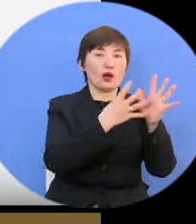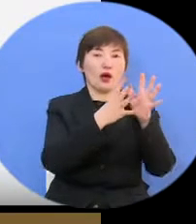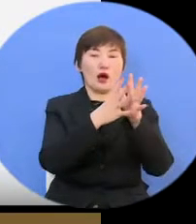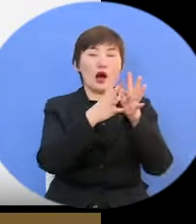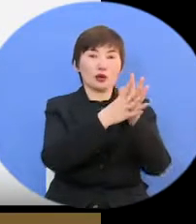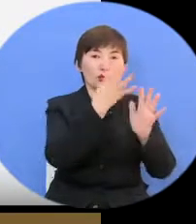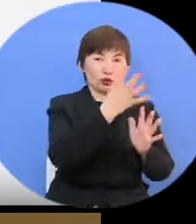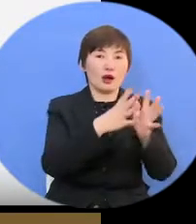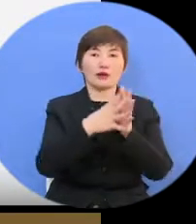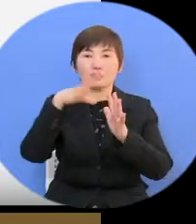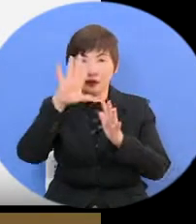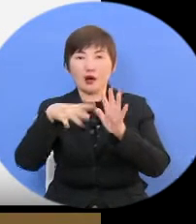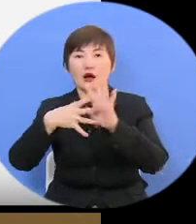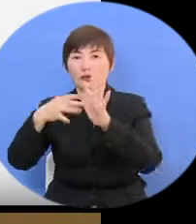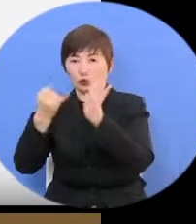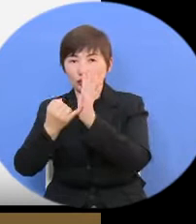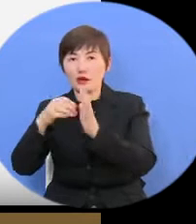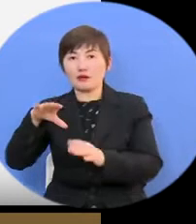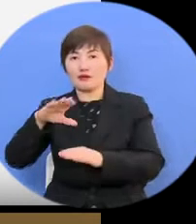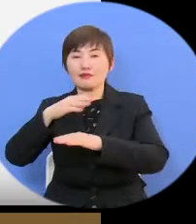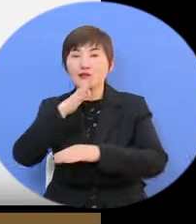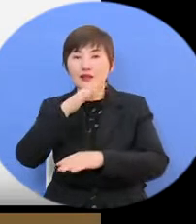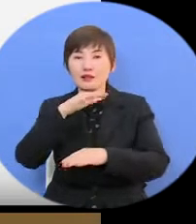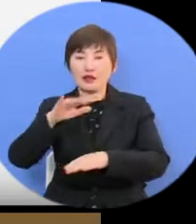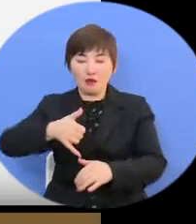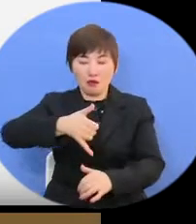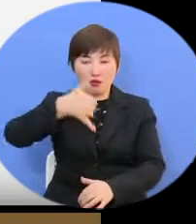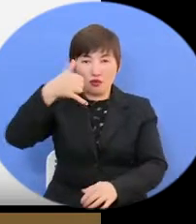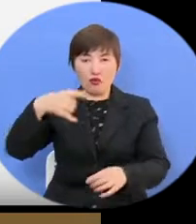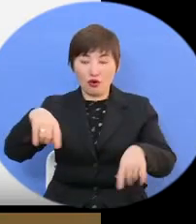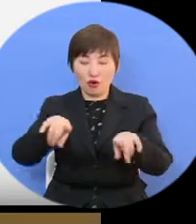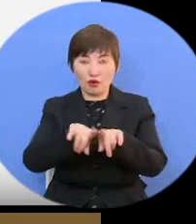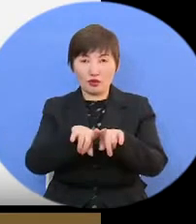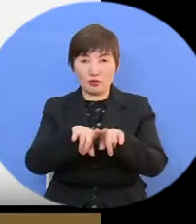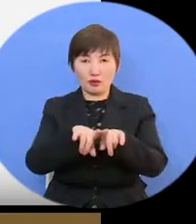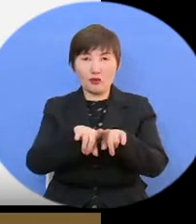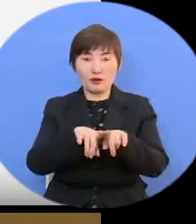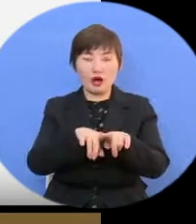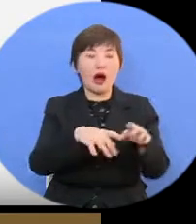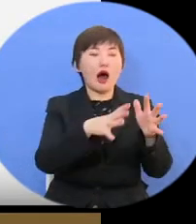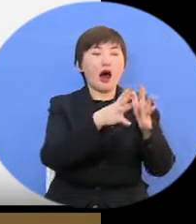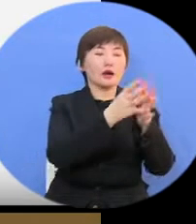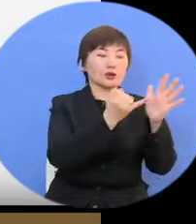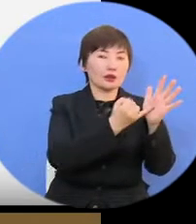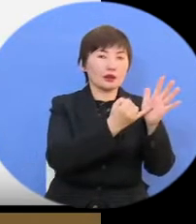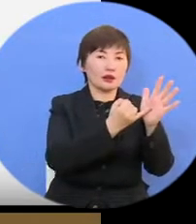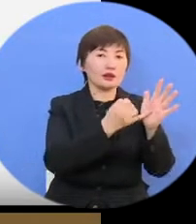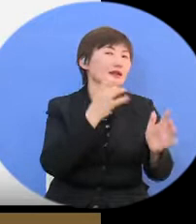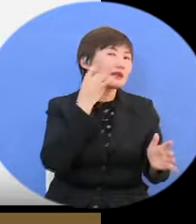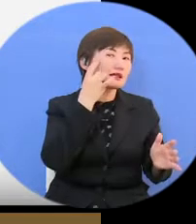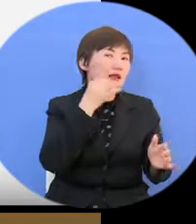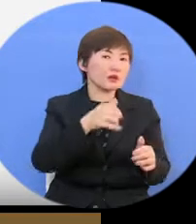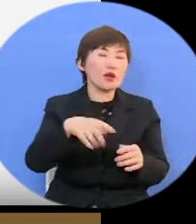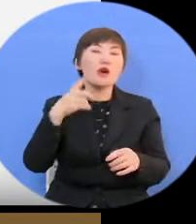16 насанд бол охид хүүхдийн дундаж өндөр бол харьцангуй ойролцоо болоод харин 16 насанд бол хүүхдийн дундаж өндөр маань